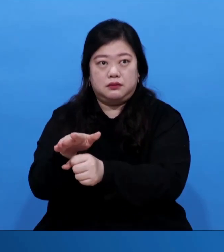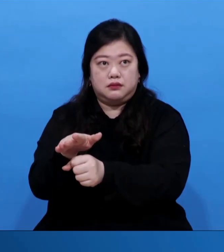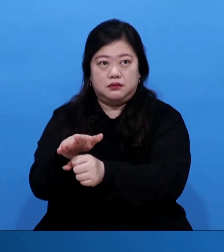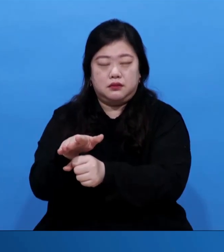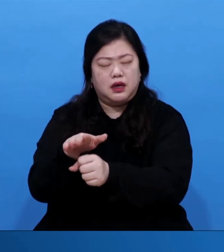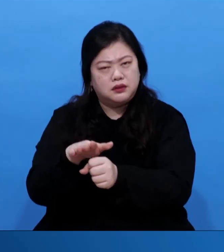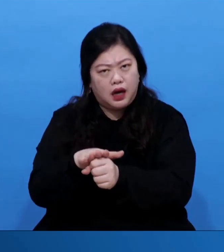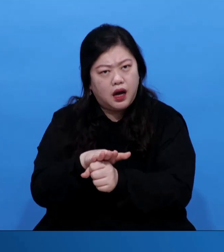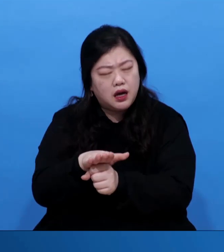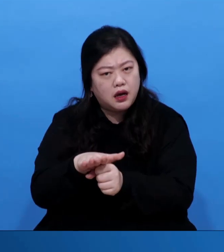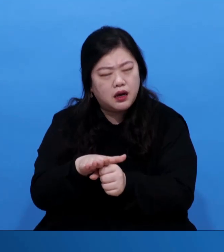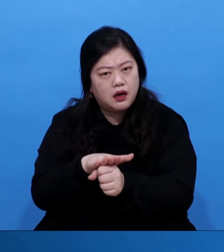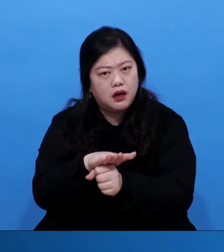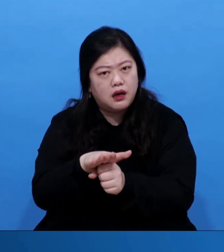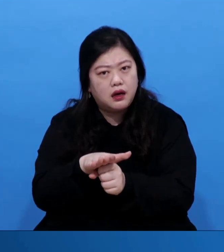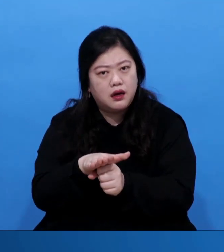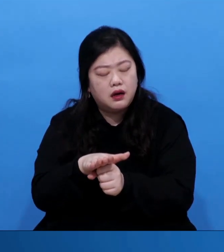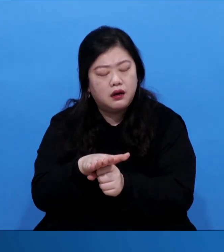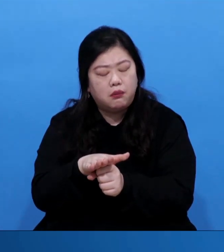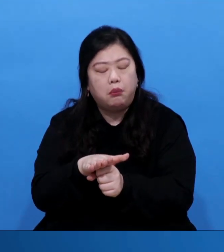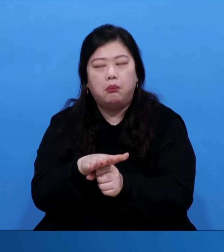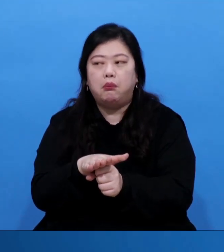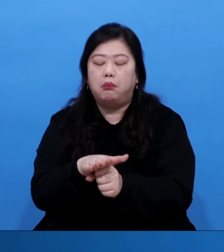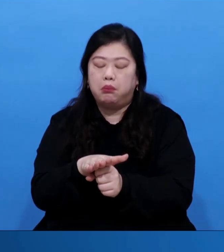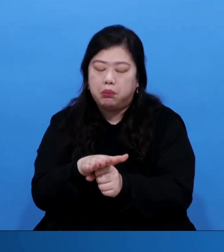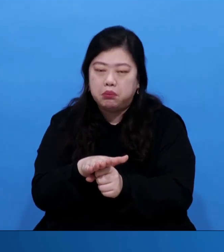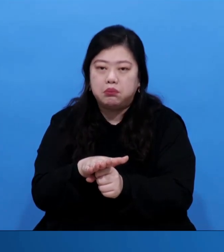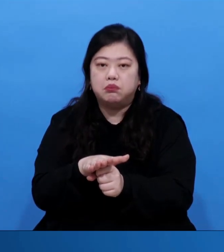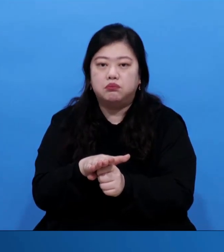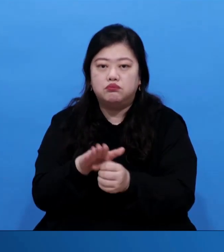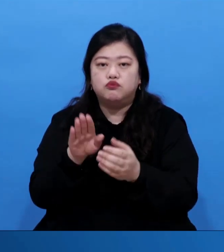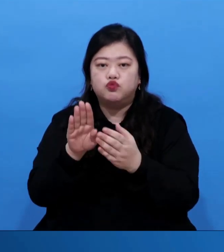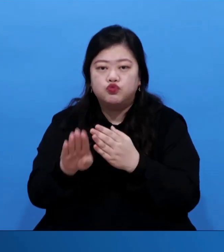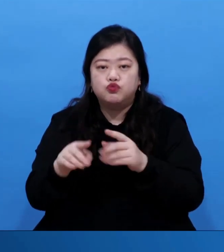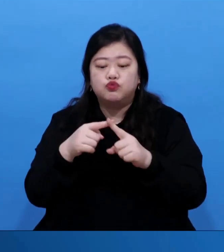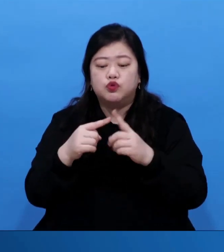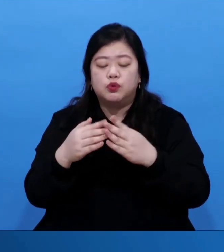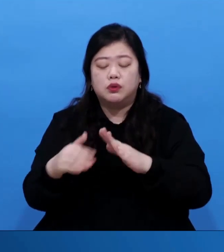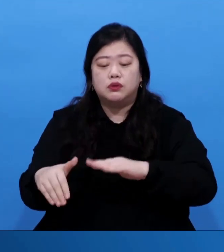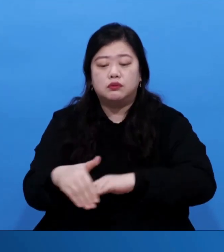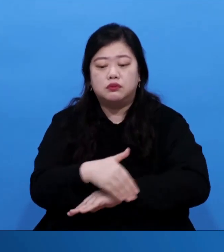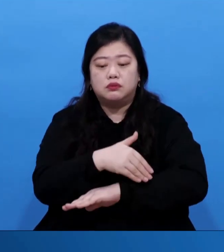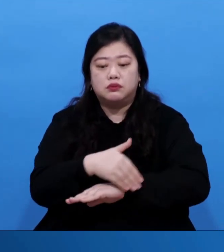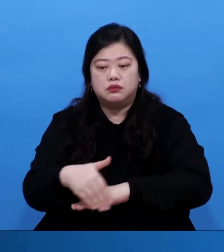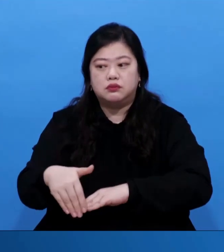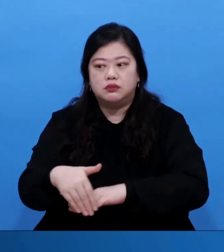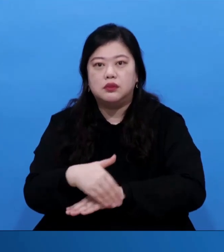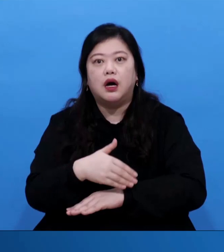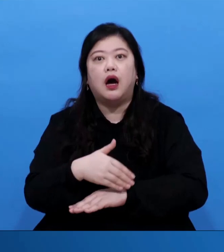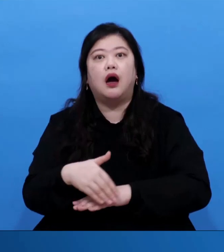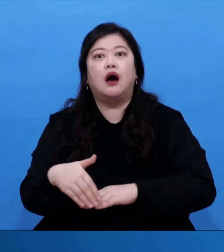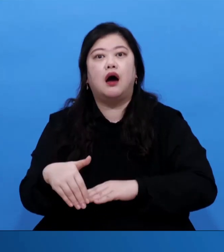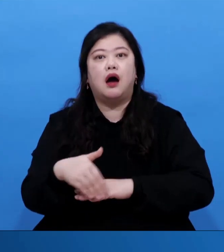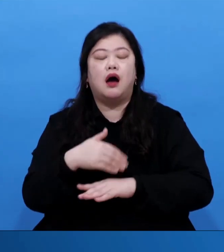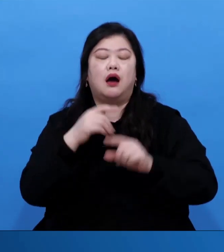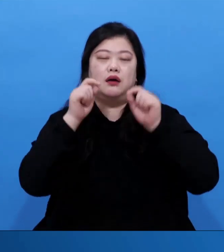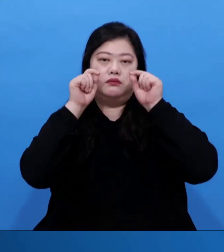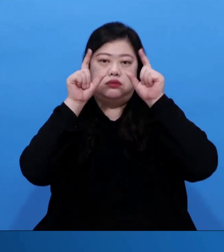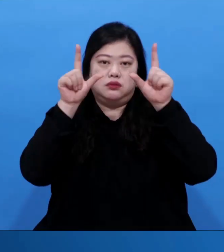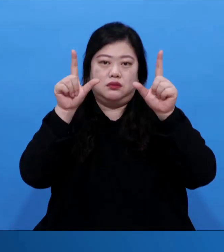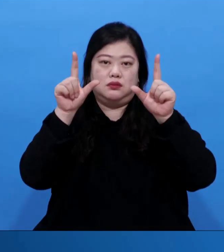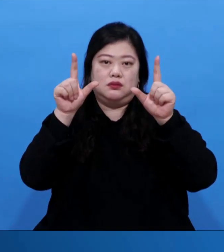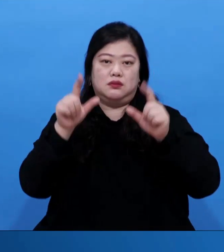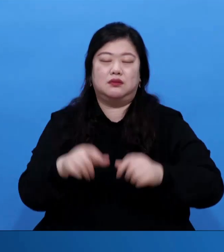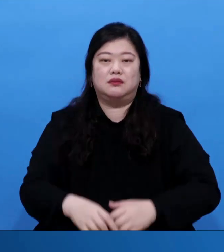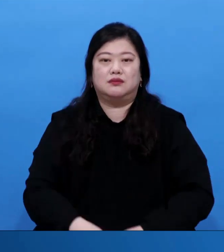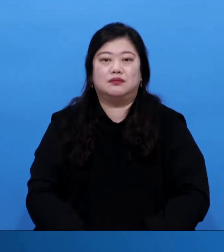after realizing the gospel, I was able to forgive everyone. 하나님이 고쳐 주시니까. Because God will take care of it.